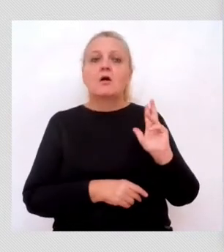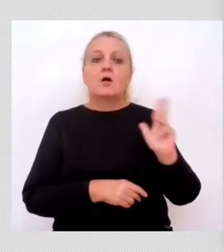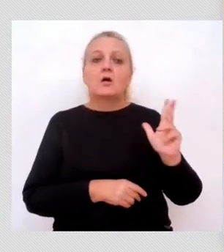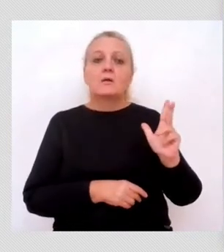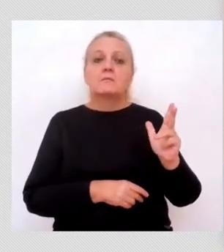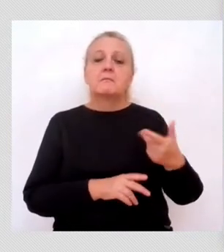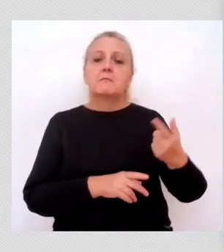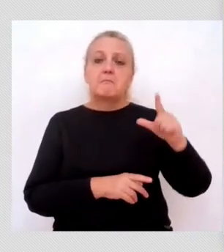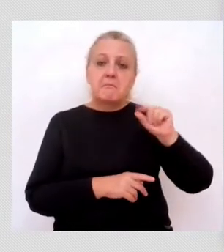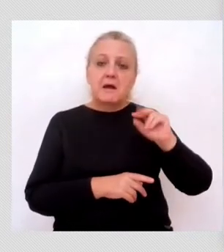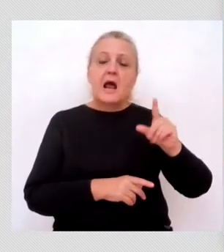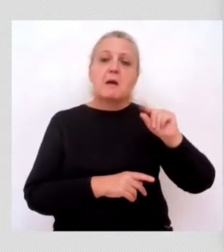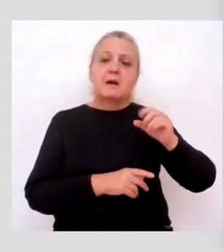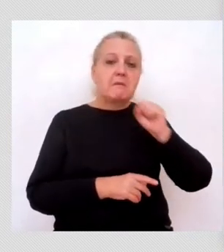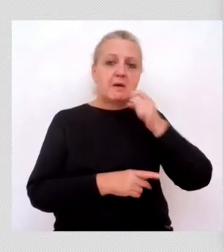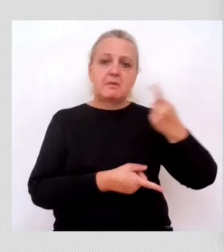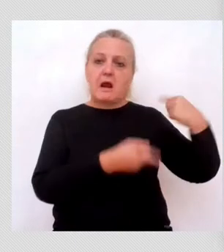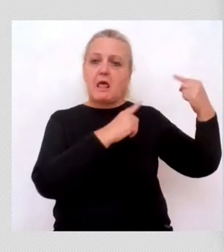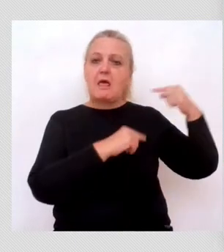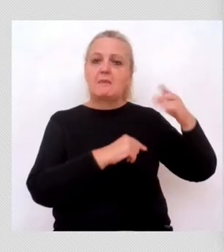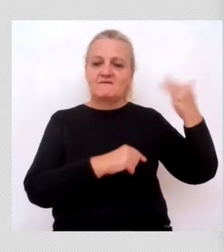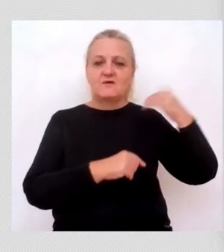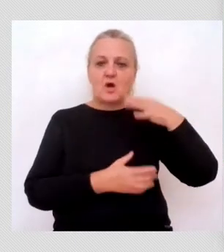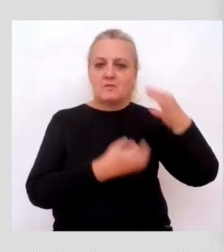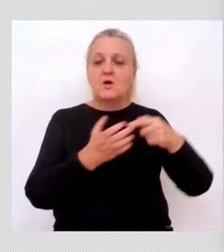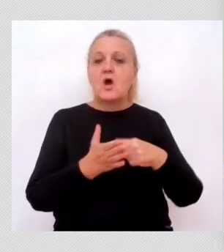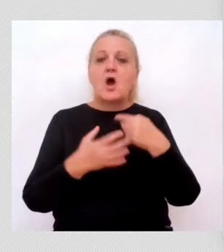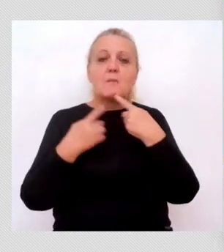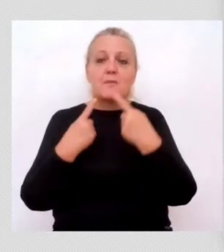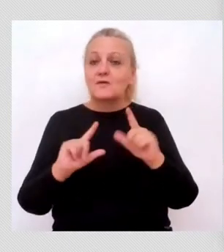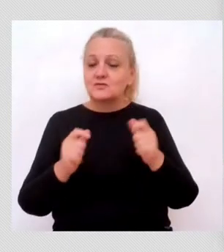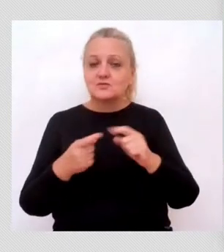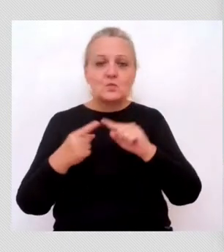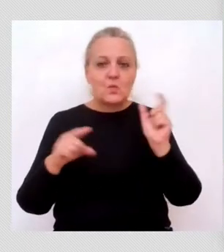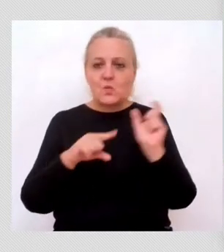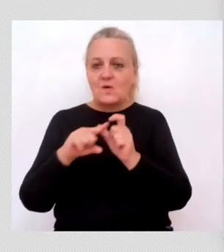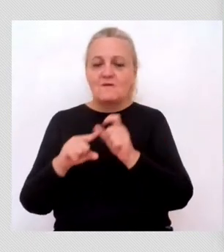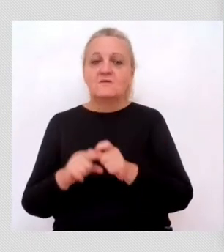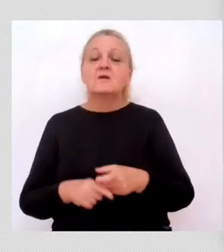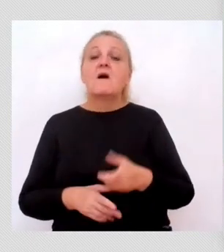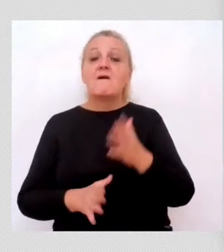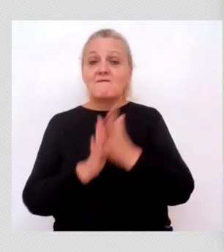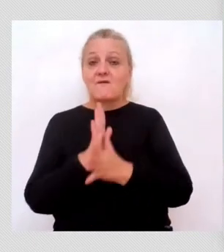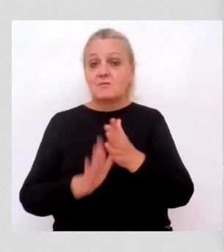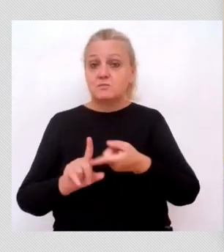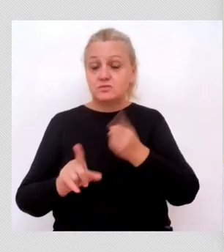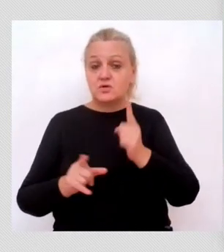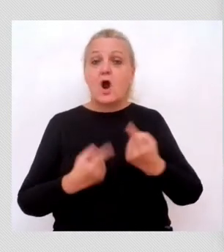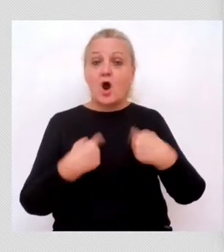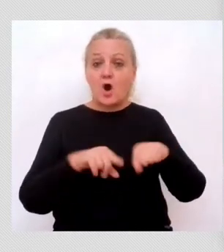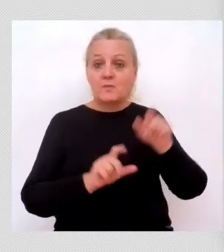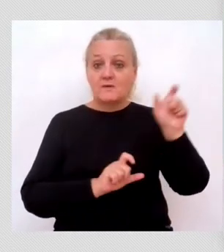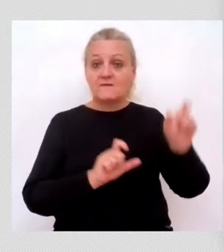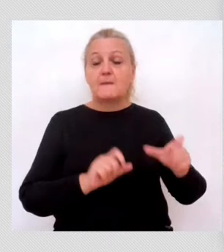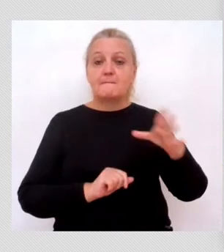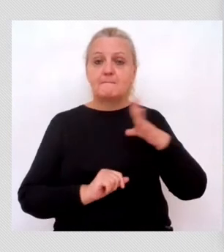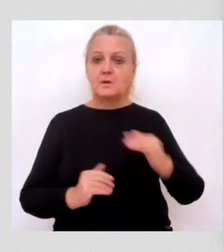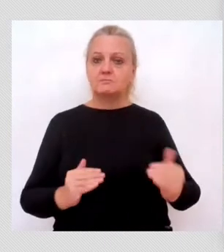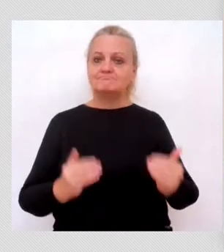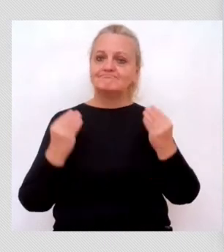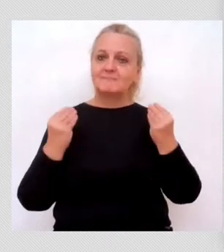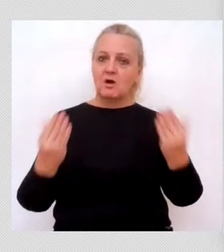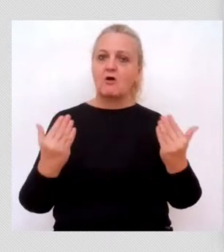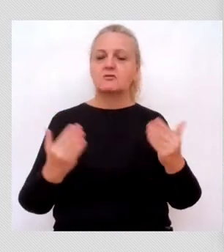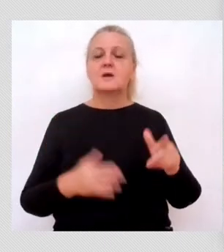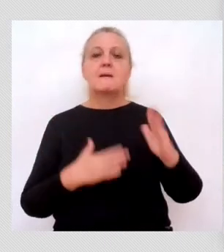pra babka, mówiąc takie słowa, że przed wojną, jeśli obywatel doszedł do jakiejś godności, otrzymał